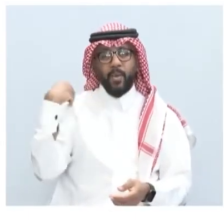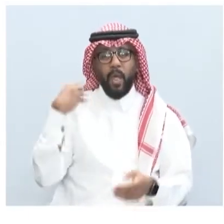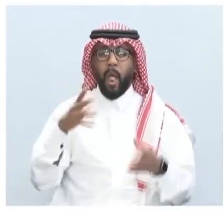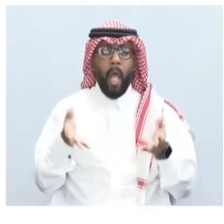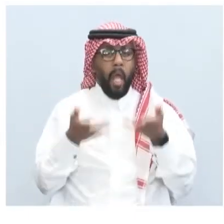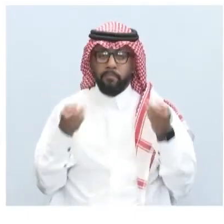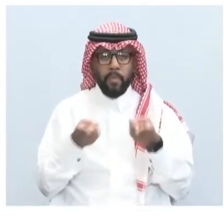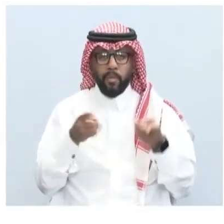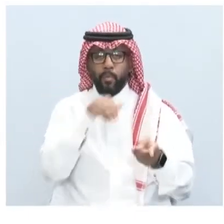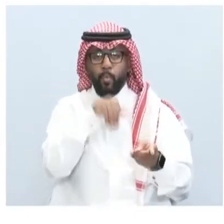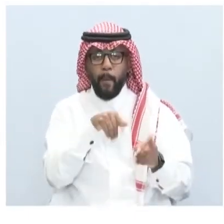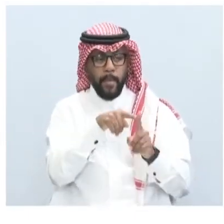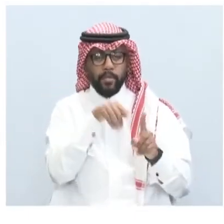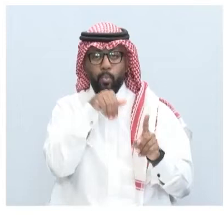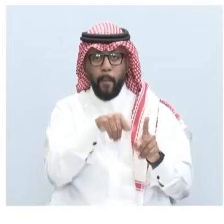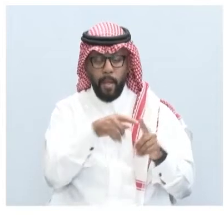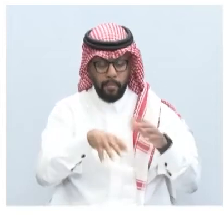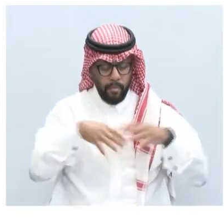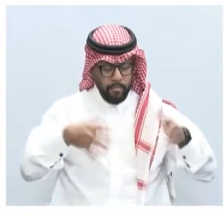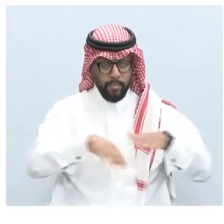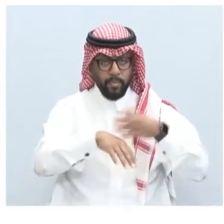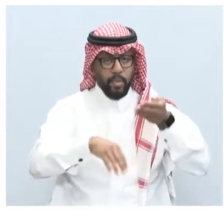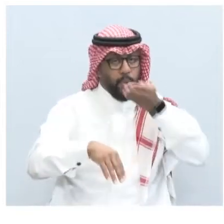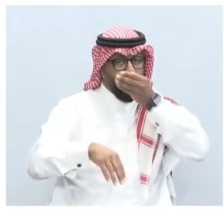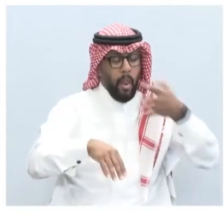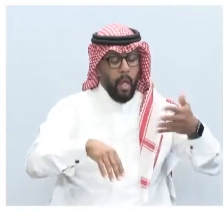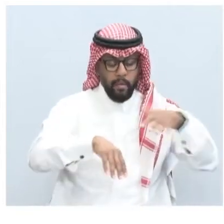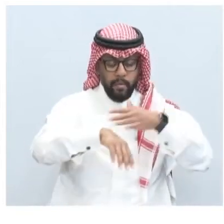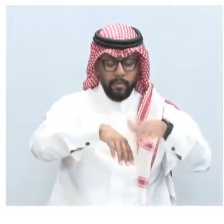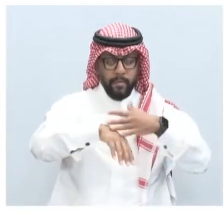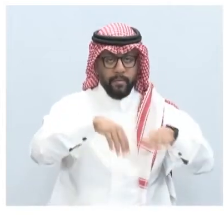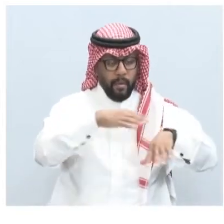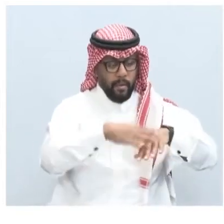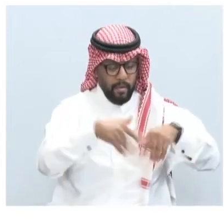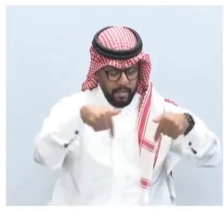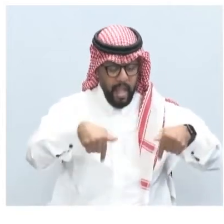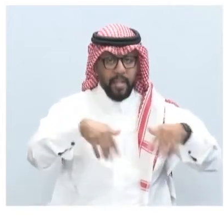الجوربين فقد شرع لنا المسح على الخفين والجوربين